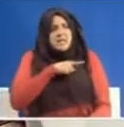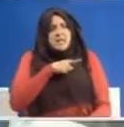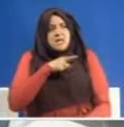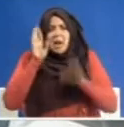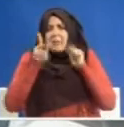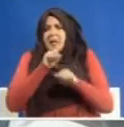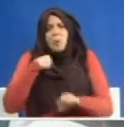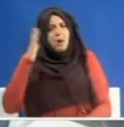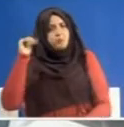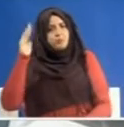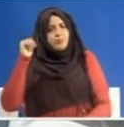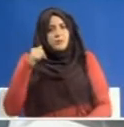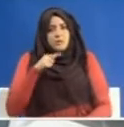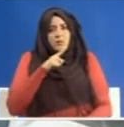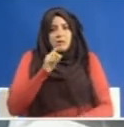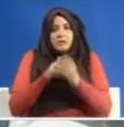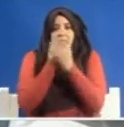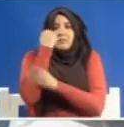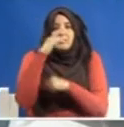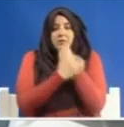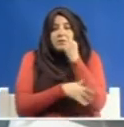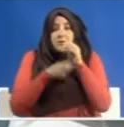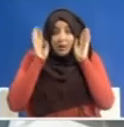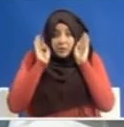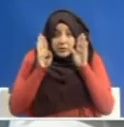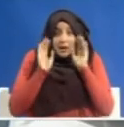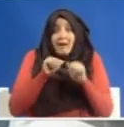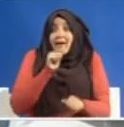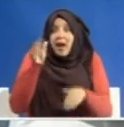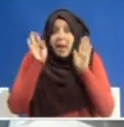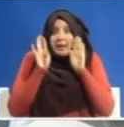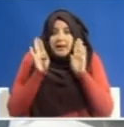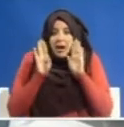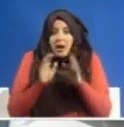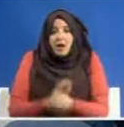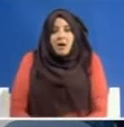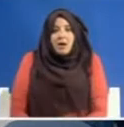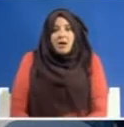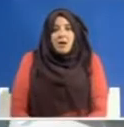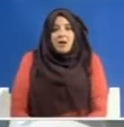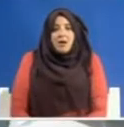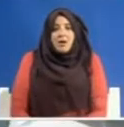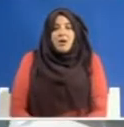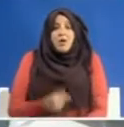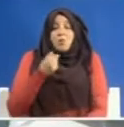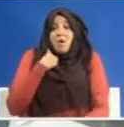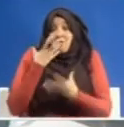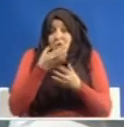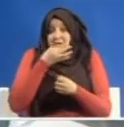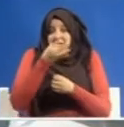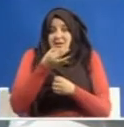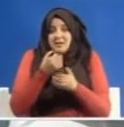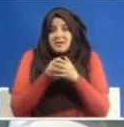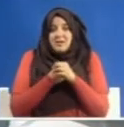خير، راح توضى باش يصلي مات ولم يصلي ركعة واحدة. سبحان يعني ترددت في رواية هذه الواقعة